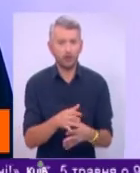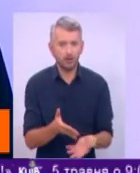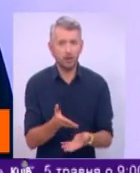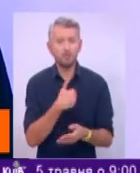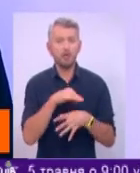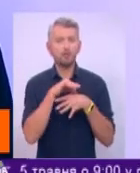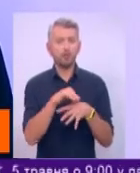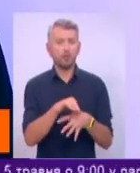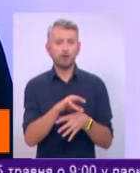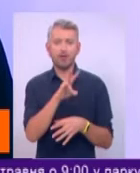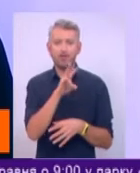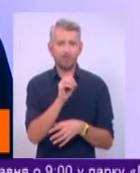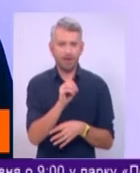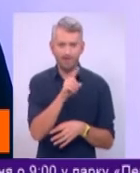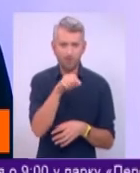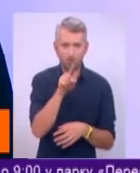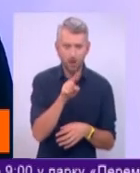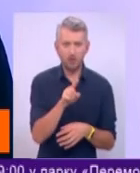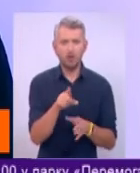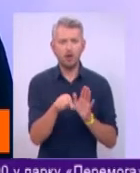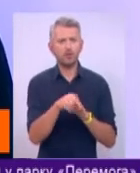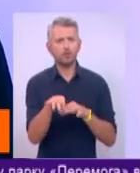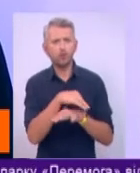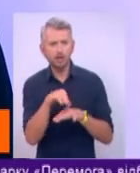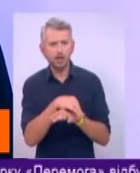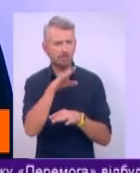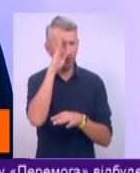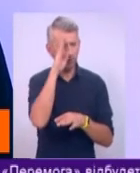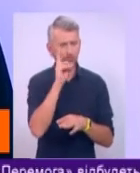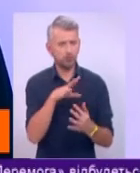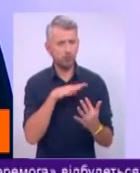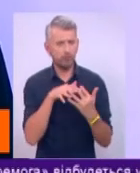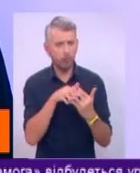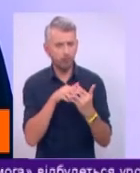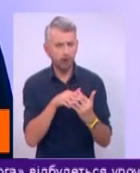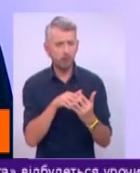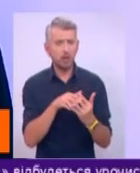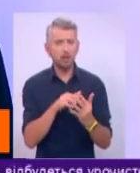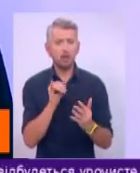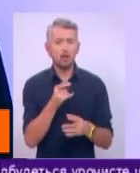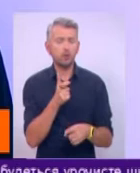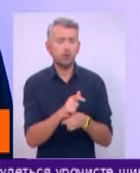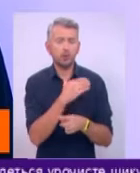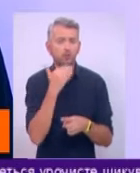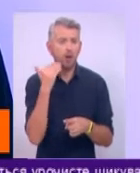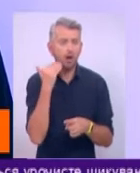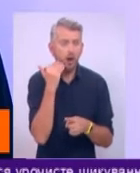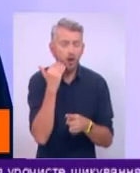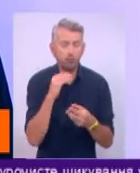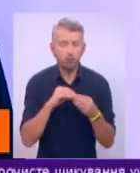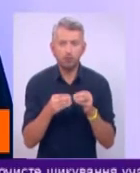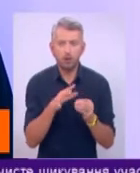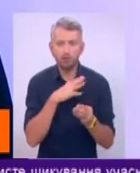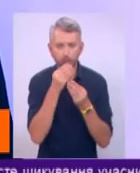ми проводили неформально і з дружинами, і з самими хлопцями, які воювали, і знімалися дуже багато симптомів. І коли